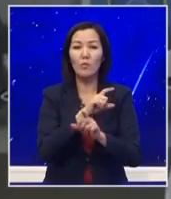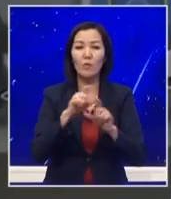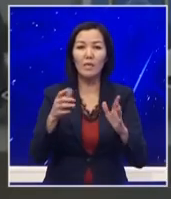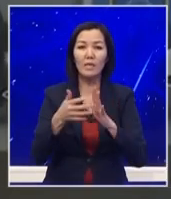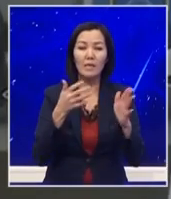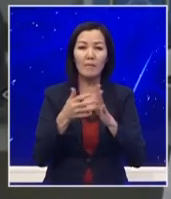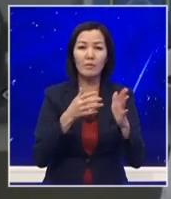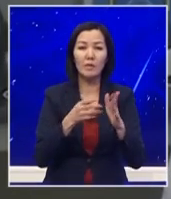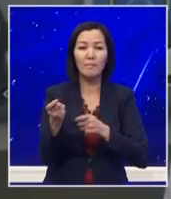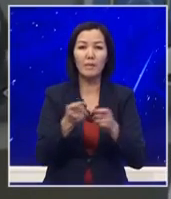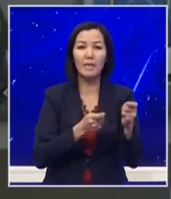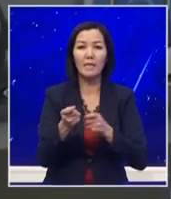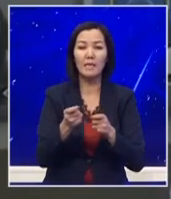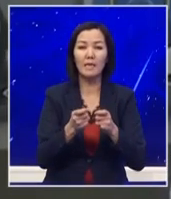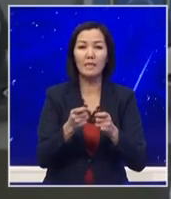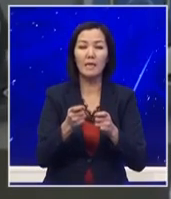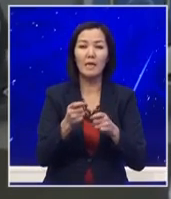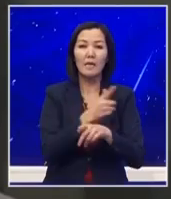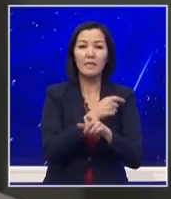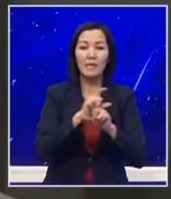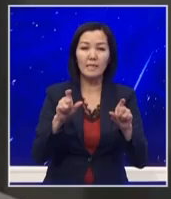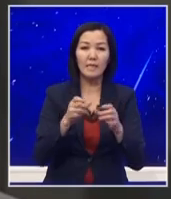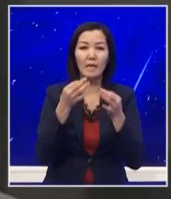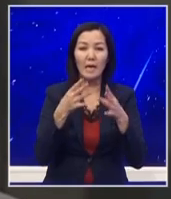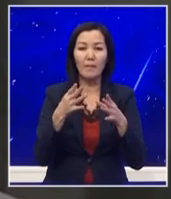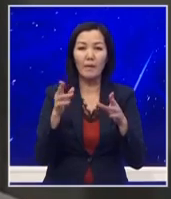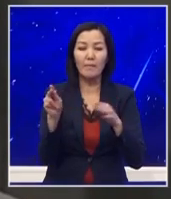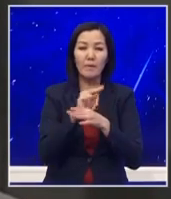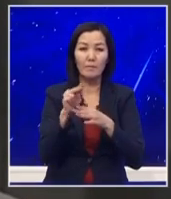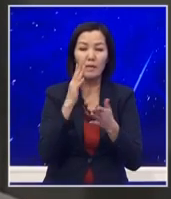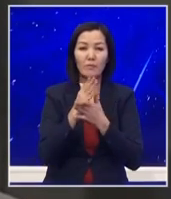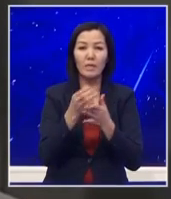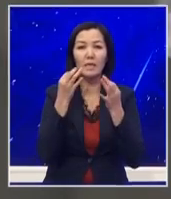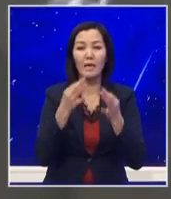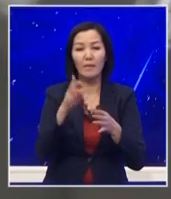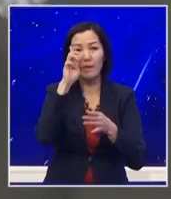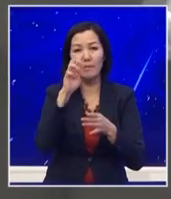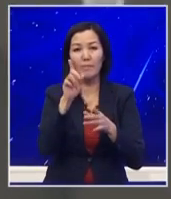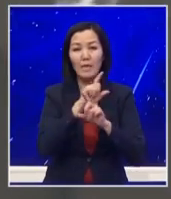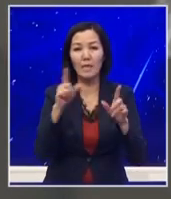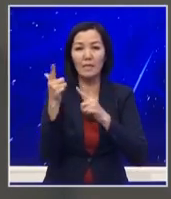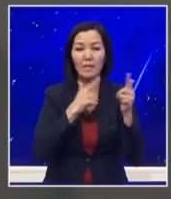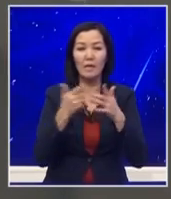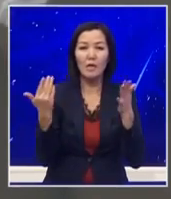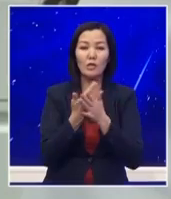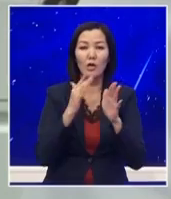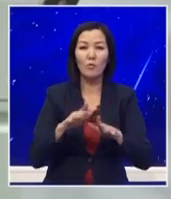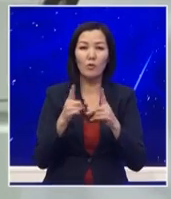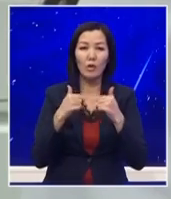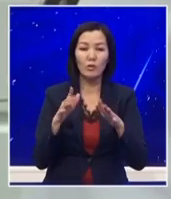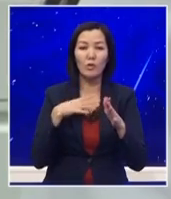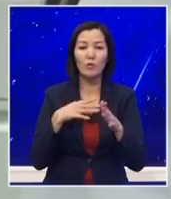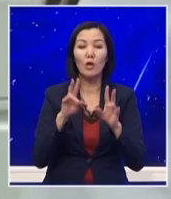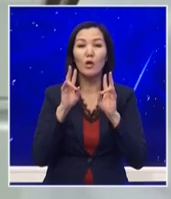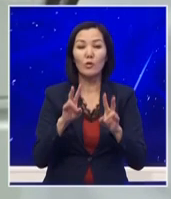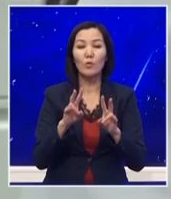тапшы. Билік науқастарды стационарда емес, қарапайым емханаларда қабылдап жатыр. Үкімет мекемелерді дайындап, жаңа орындар әзірлеуде. Десе